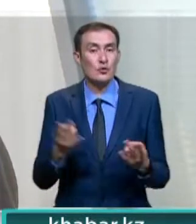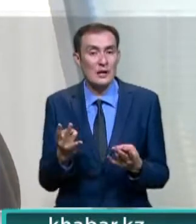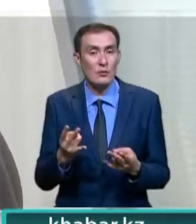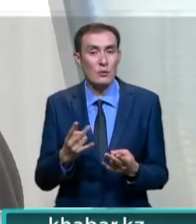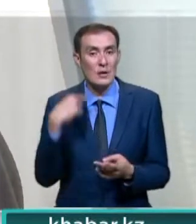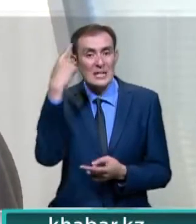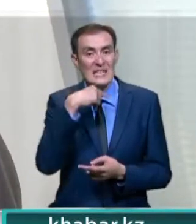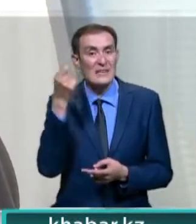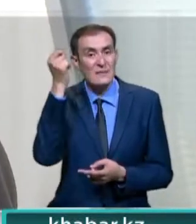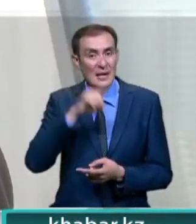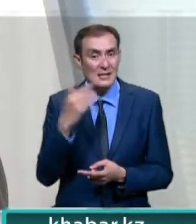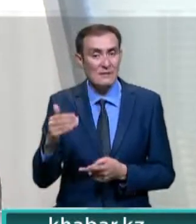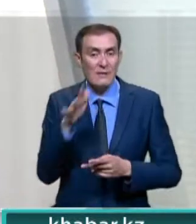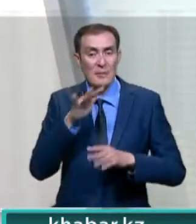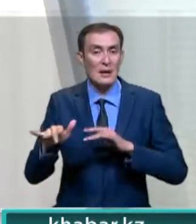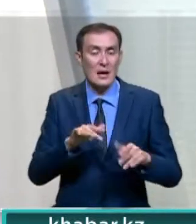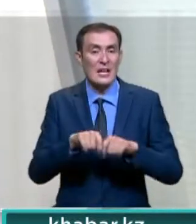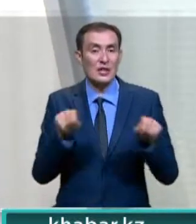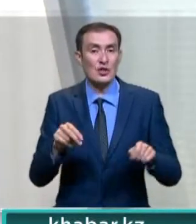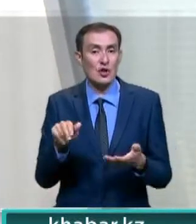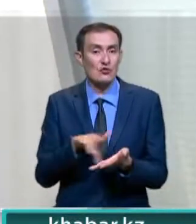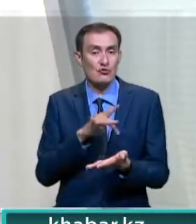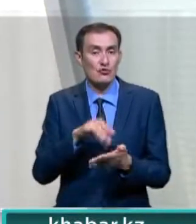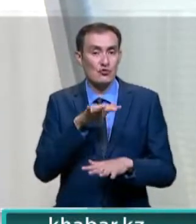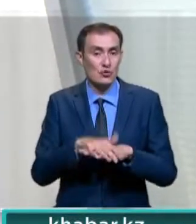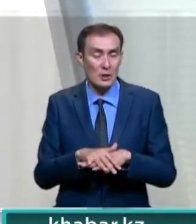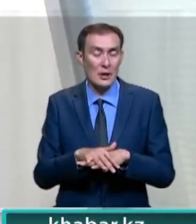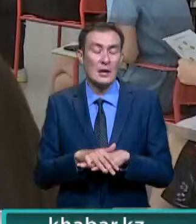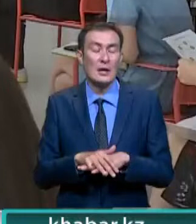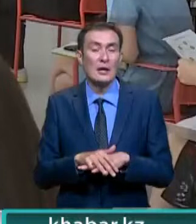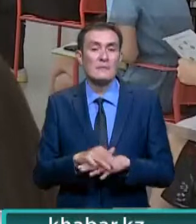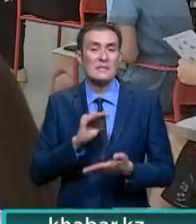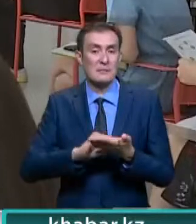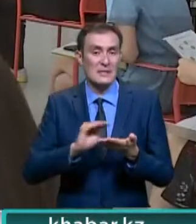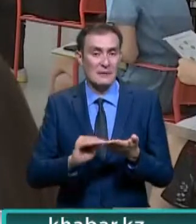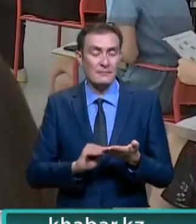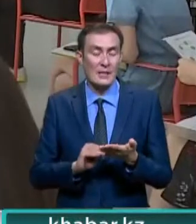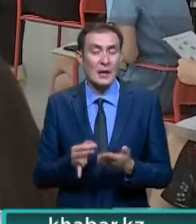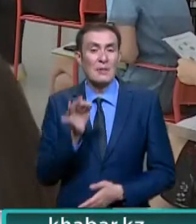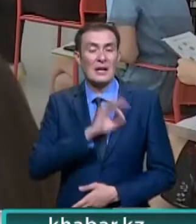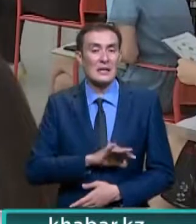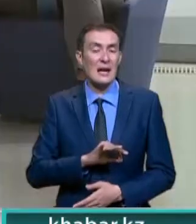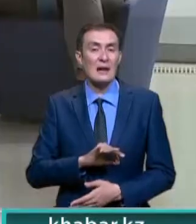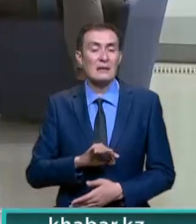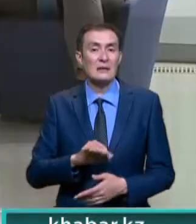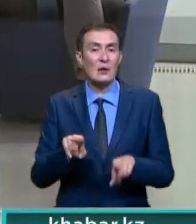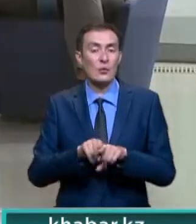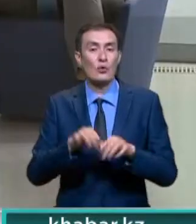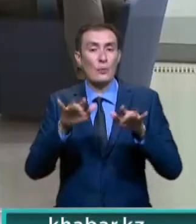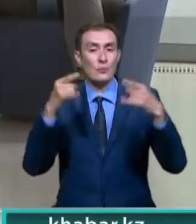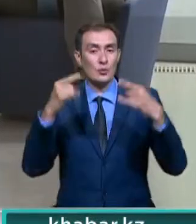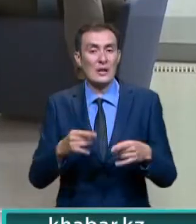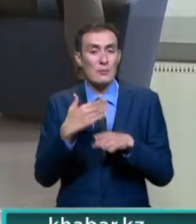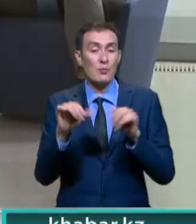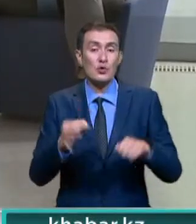идентификация, которую мы делаем в процессе открытия счета, вот используя государственный биометрический сервис. В Благодаря цифровой ипотеке можно купить практически